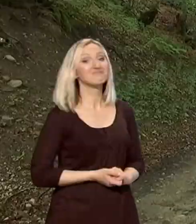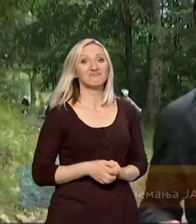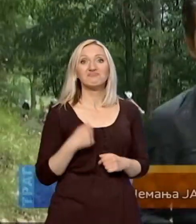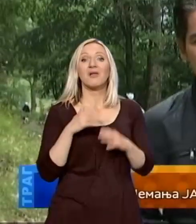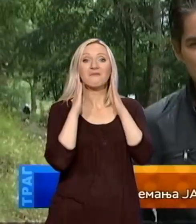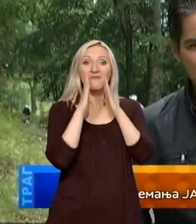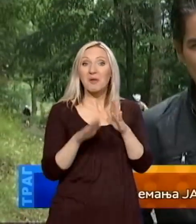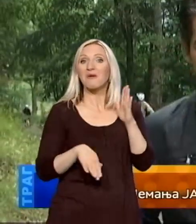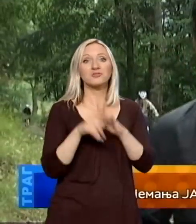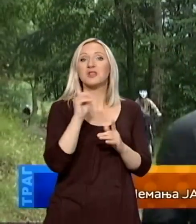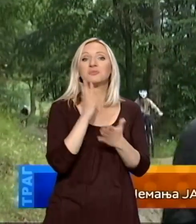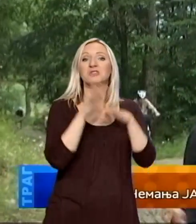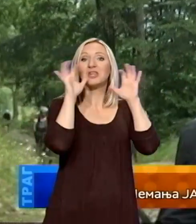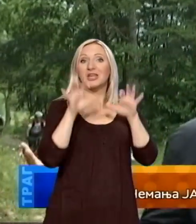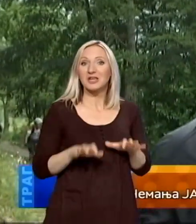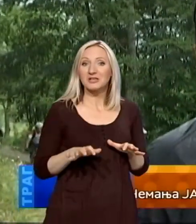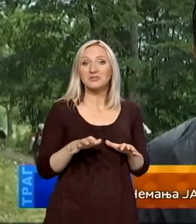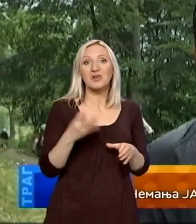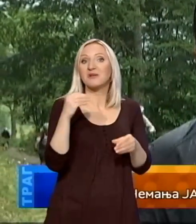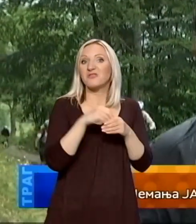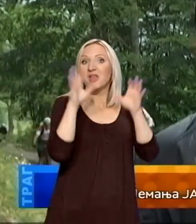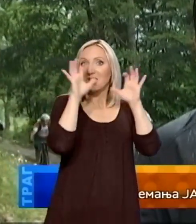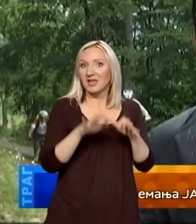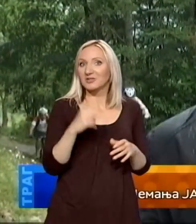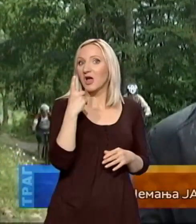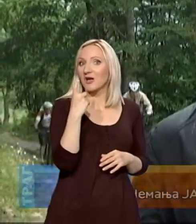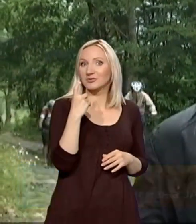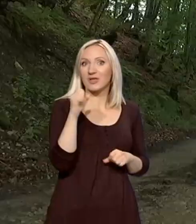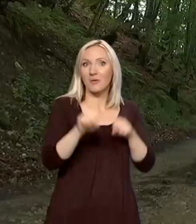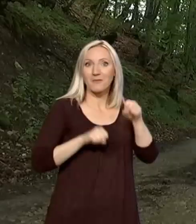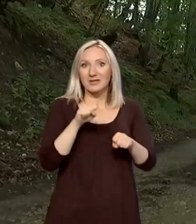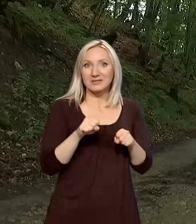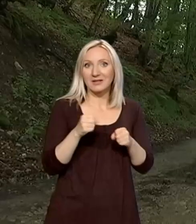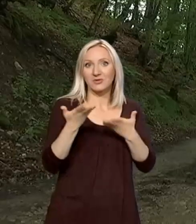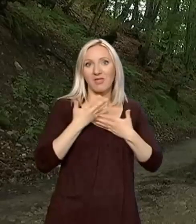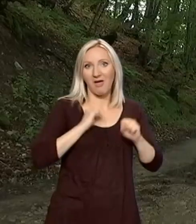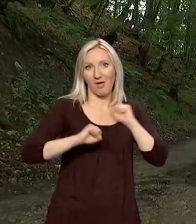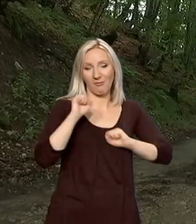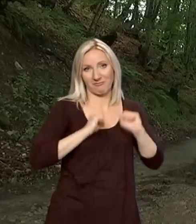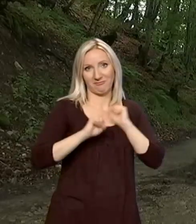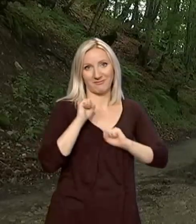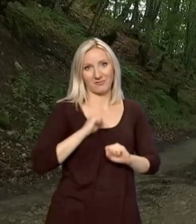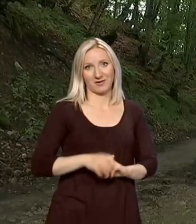Verovali smo da više neće biti kišnih dana, ali kiša još jednom bicikliste stavlja na iskušenje.